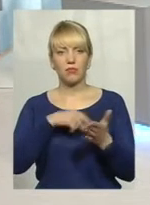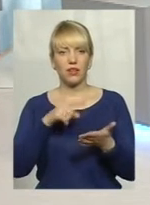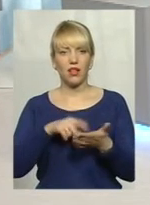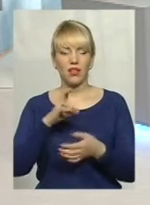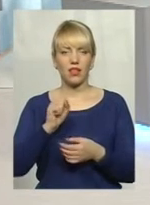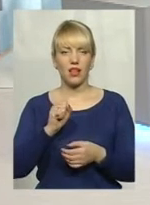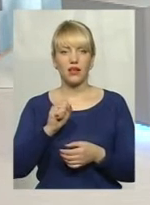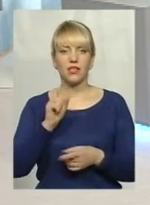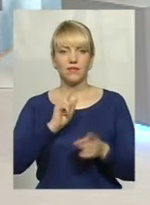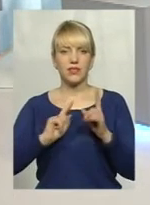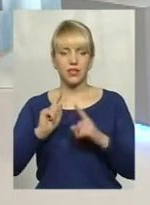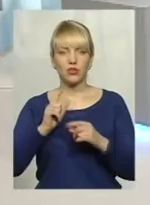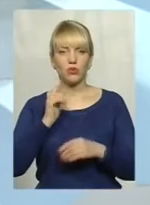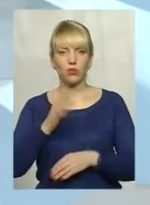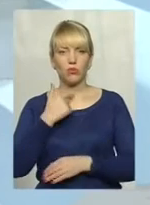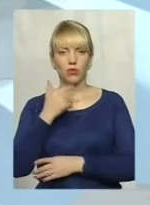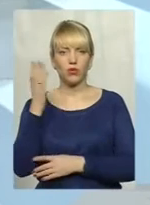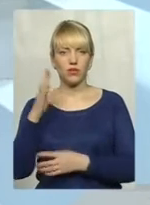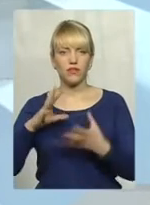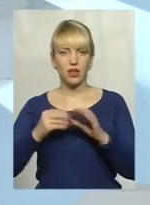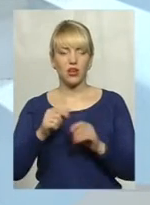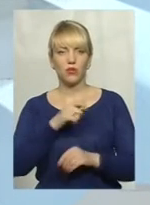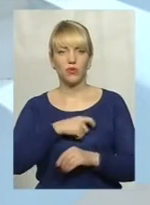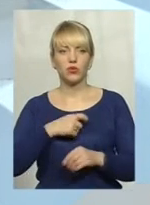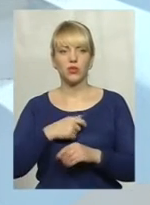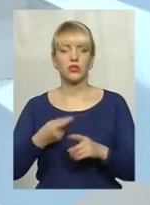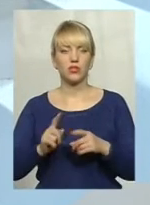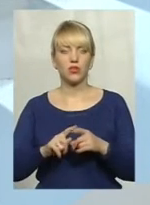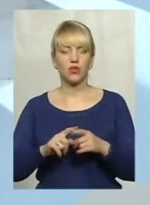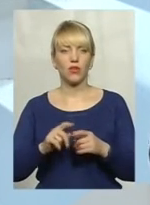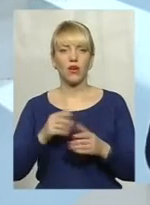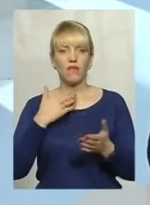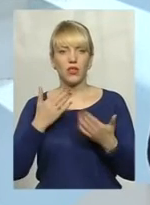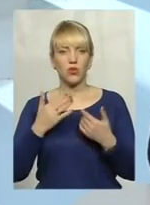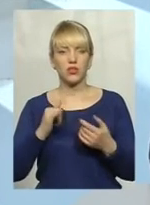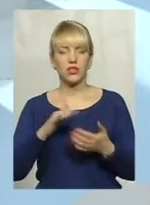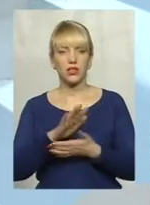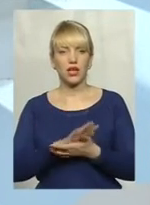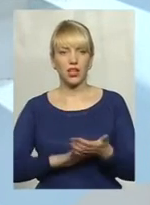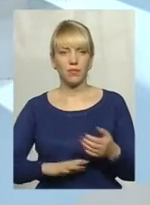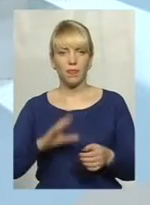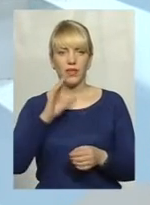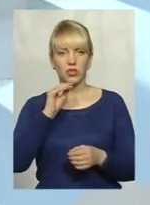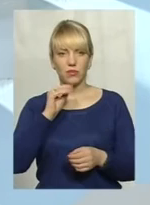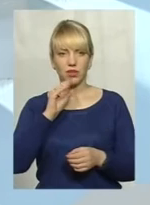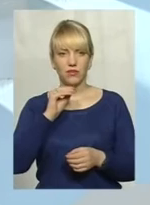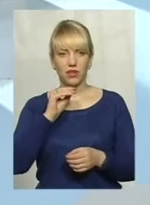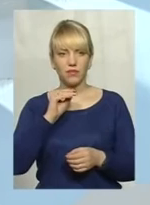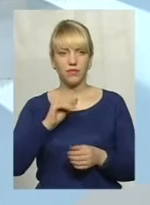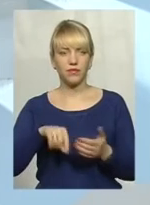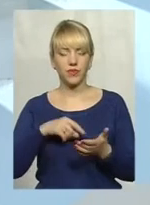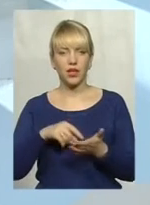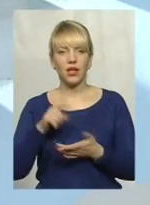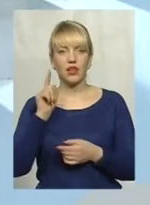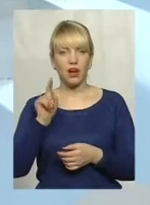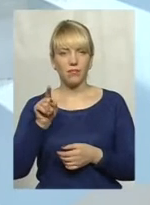проголосоване. Тому що депутати загалом позитивно до цього відносяться. Ось далі Шепетівка, от також